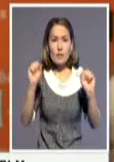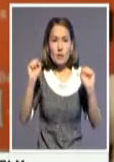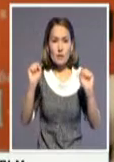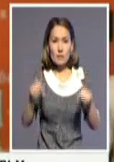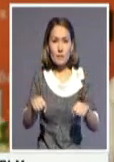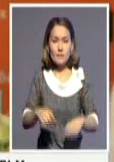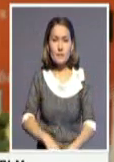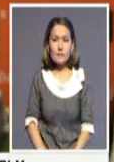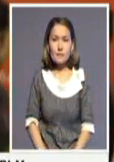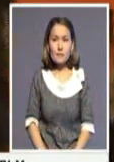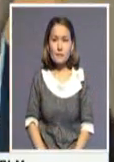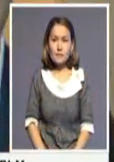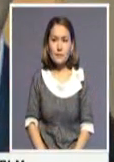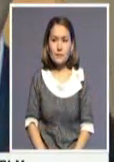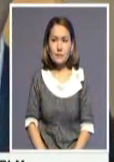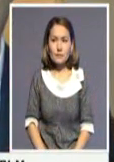ынтымақтастығын арттыра беруіміз керек.